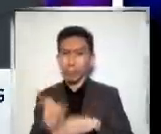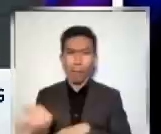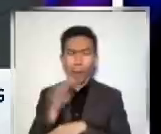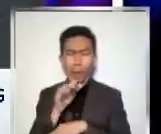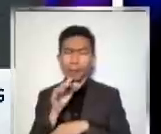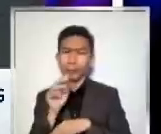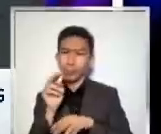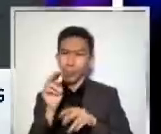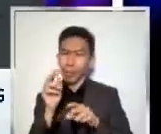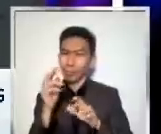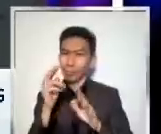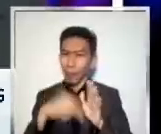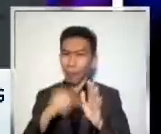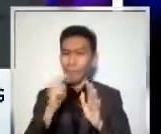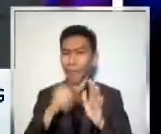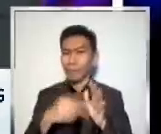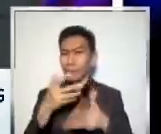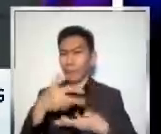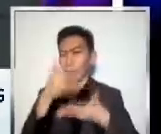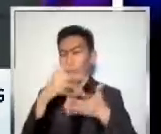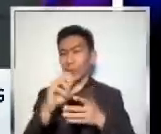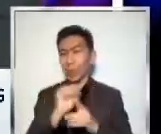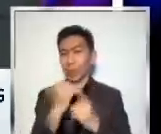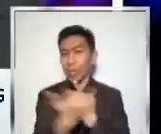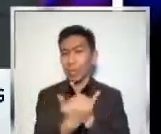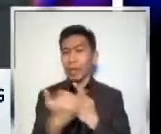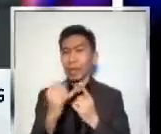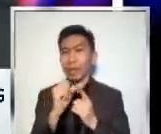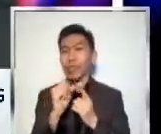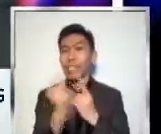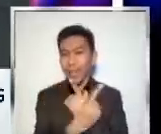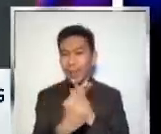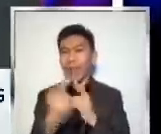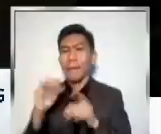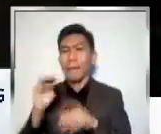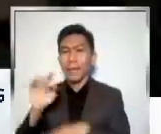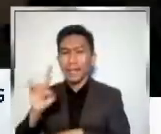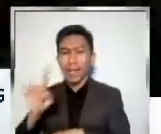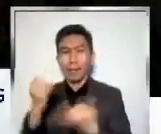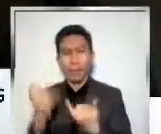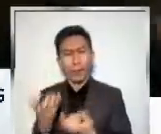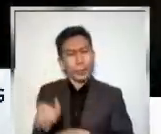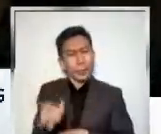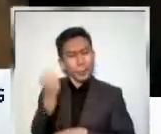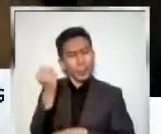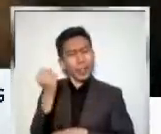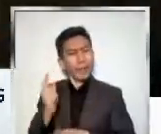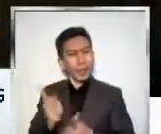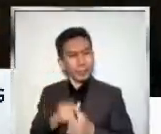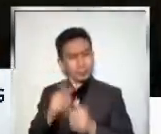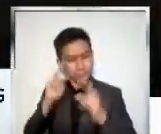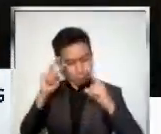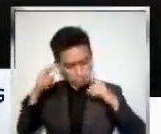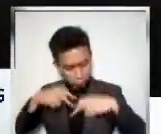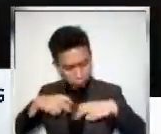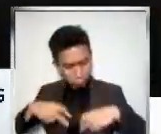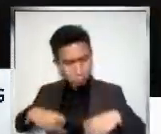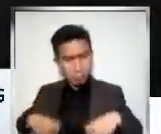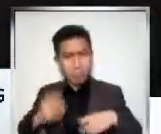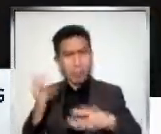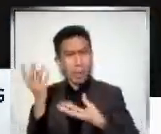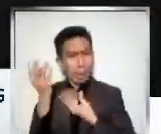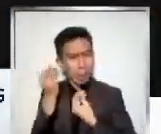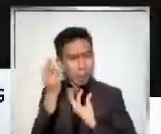reflect. And para ano din, para ma-realize ko rin yung mga shortcomings ko. Mahalaga at sinusulit ni Gabby Eigenman ang panahon na